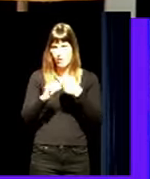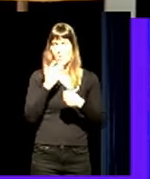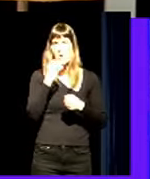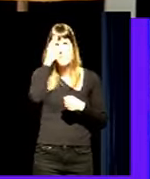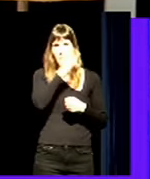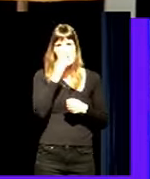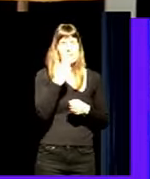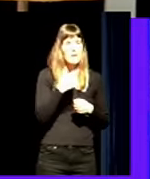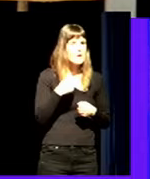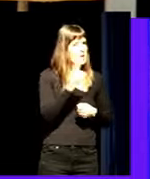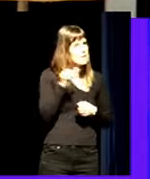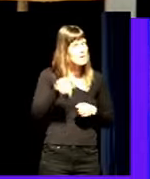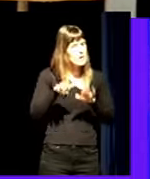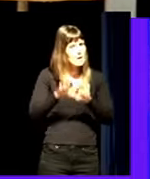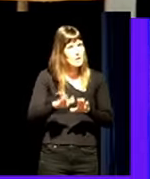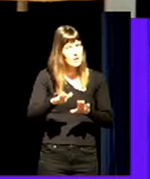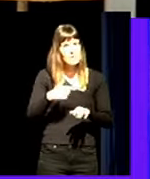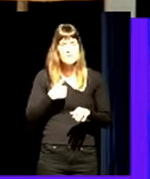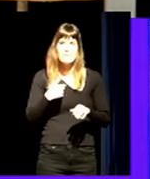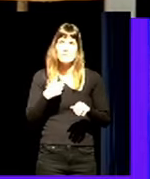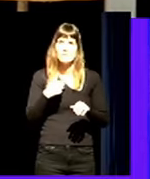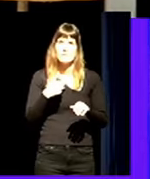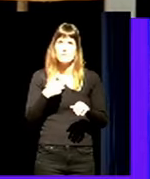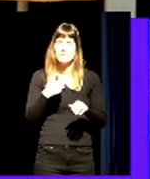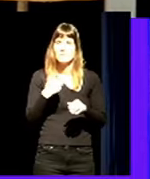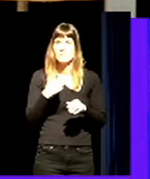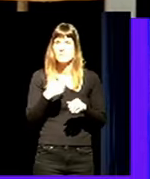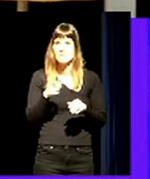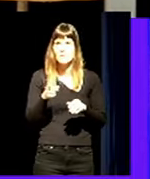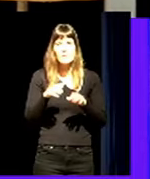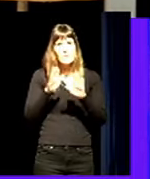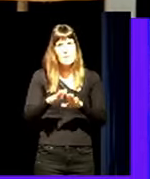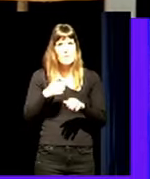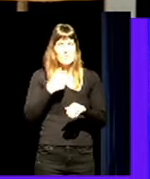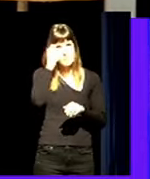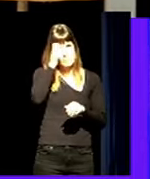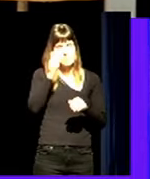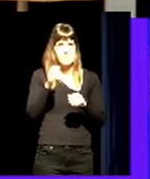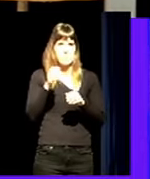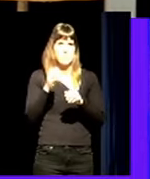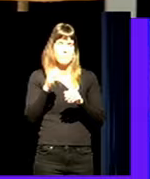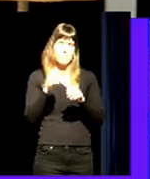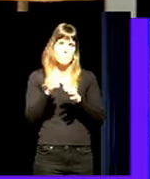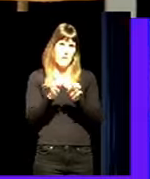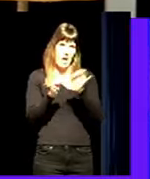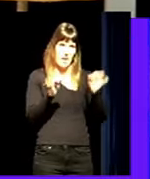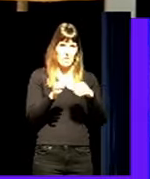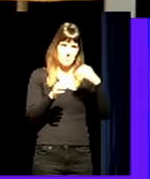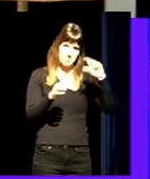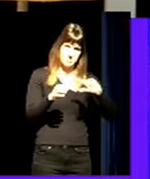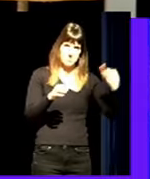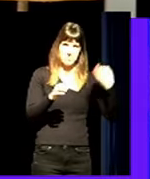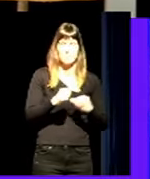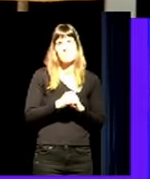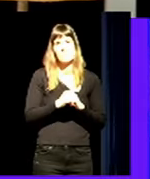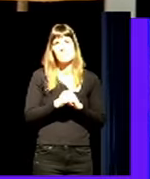ezatea, ez hemen geratu eta nintzen nintzen alboko herri batera. Edo, jaten nintzen, segun eta zin